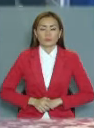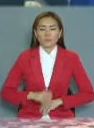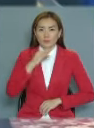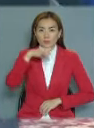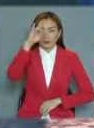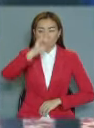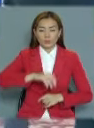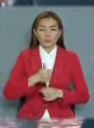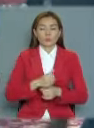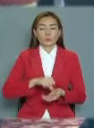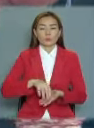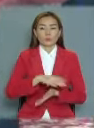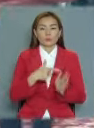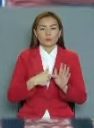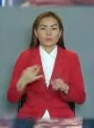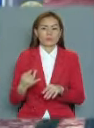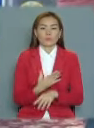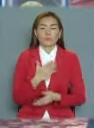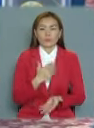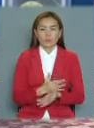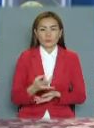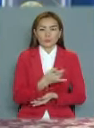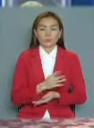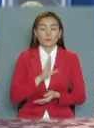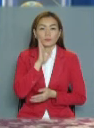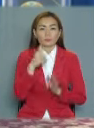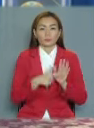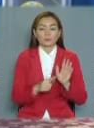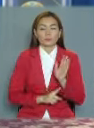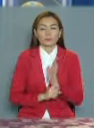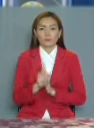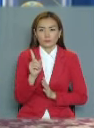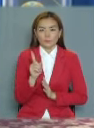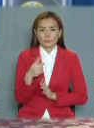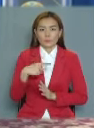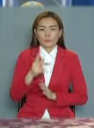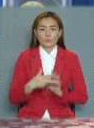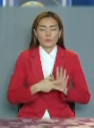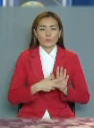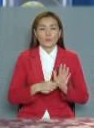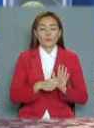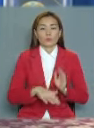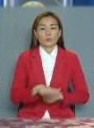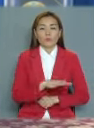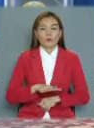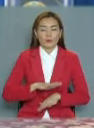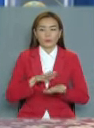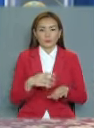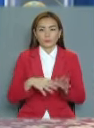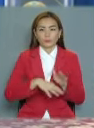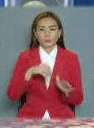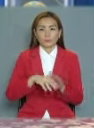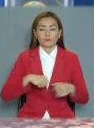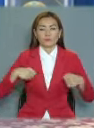Қазақстанда президент сайлауы 7-ші мәрте өтіп отыр. Өңірімізде таңғы 7-ден бастау алған нөмірі 8-ші сайлау учаскесінде дауыс